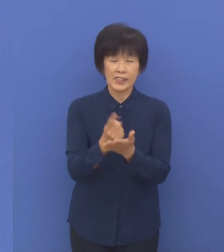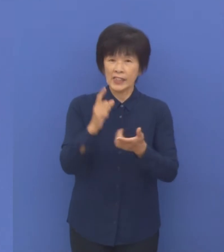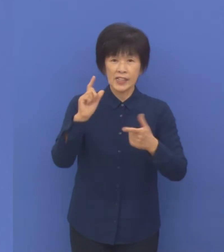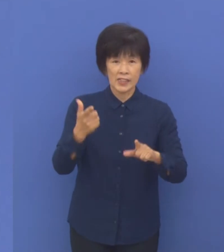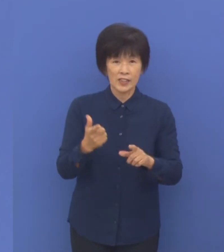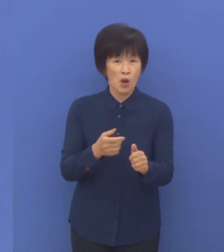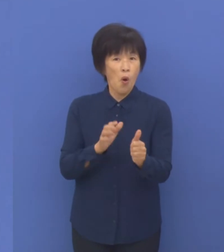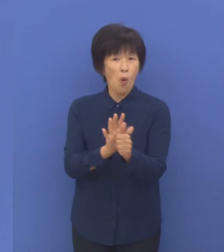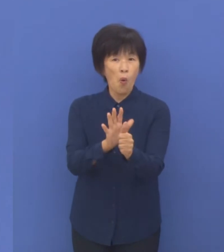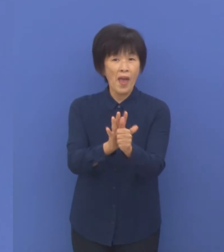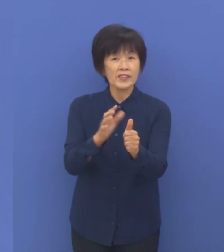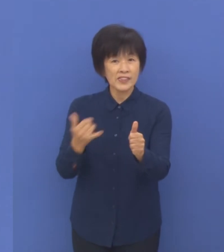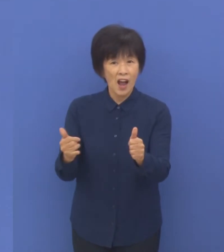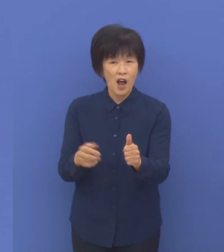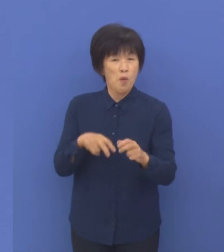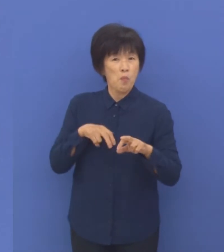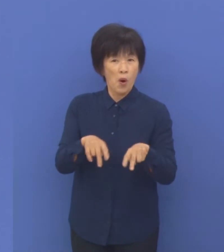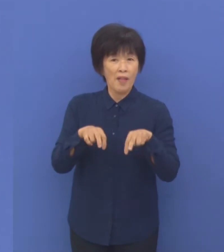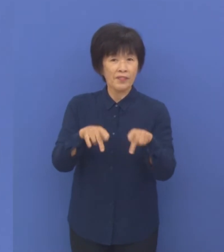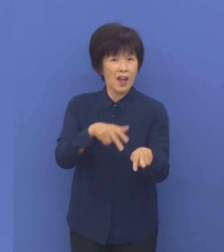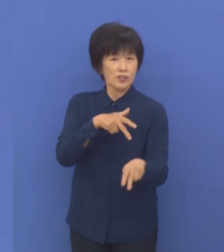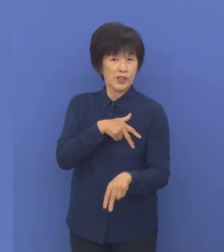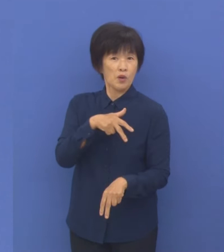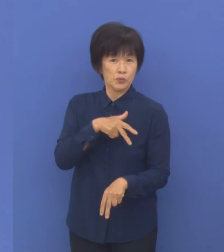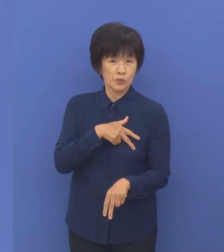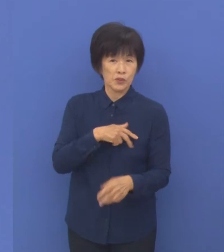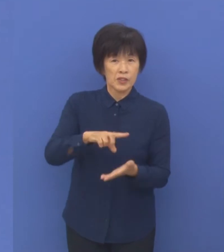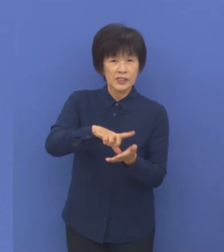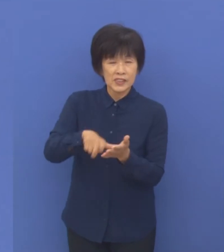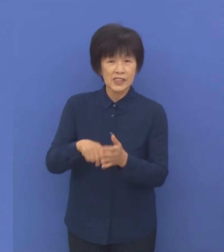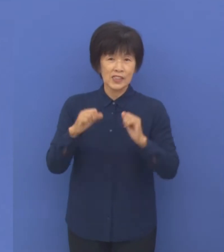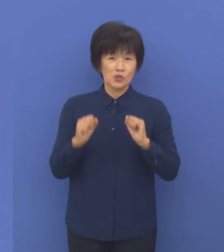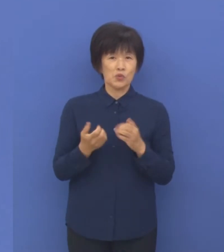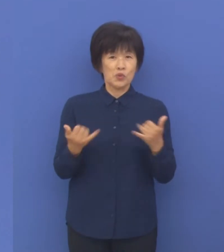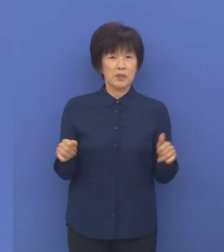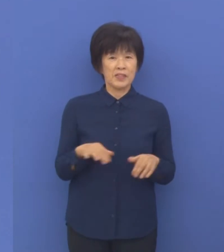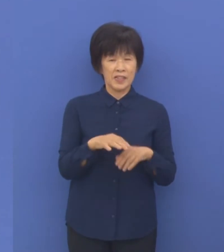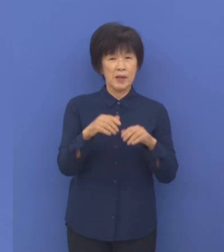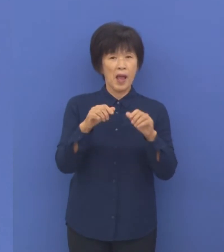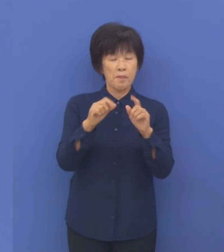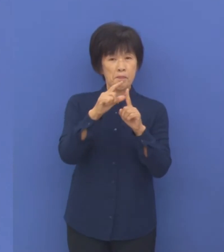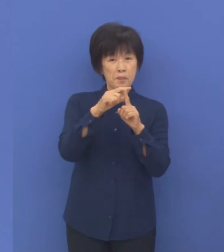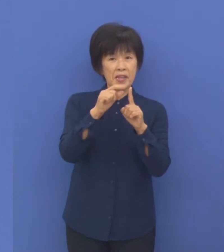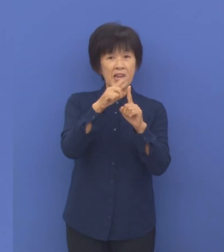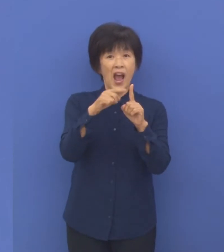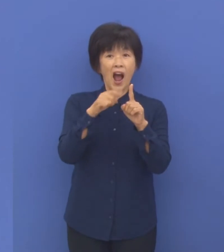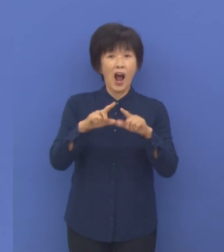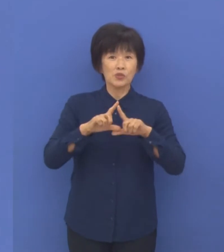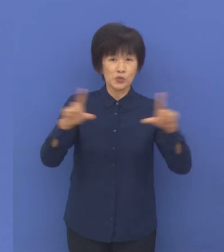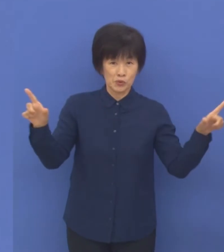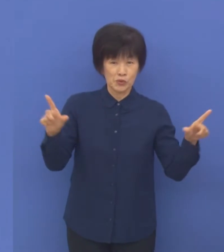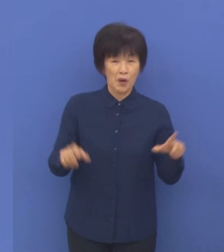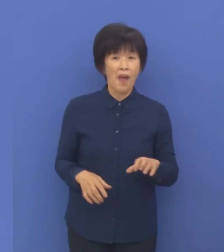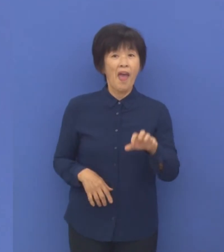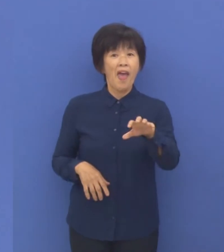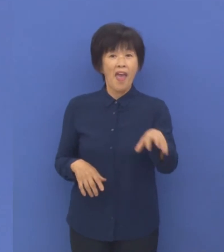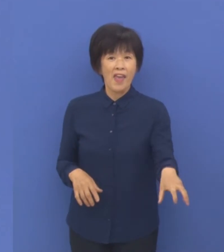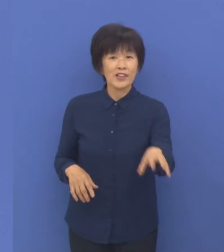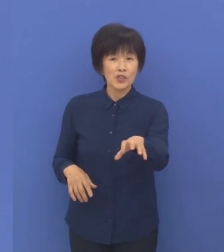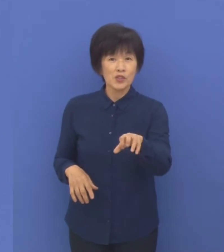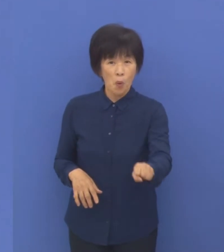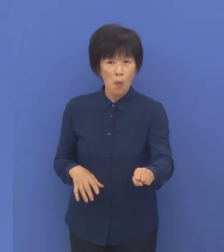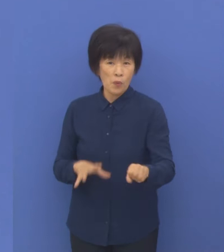応援者やボランティアスタッフ地域住民に幅広く pr するエーロジャックが